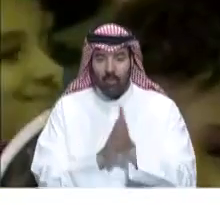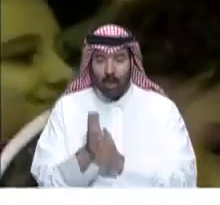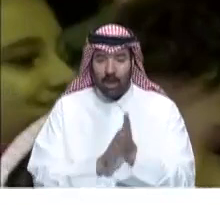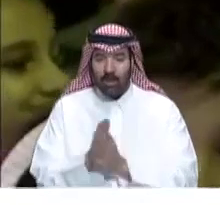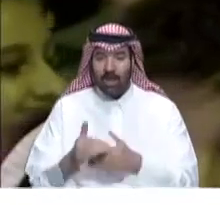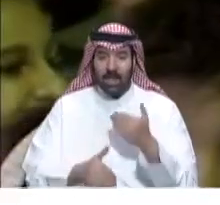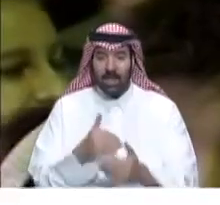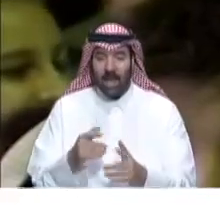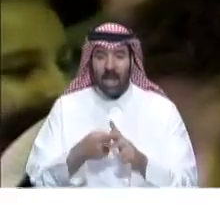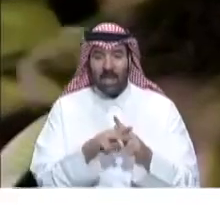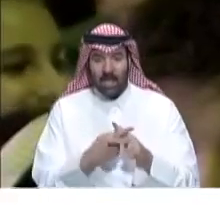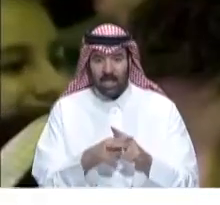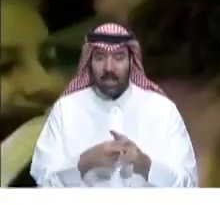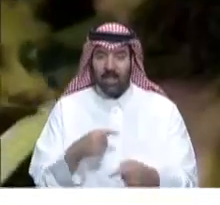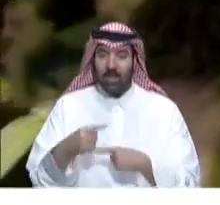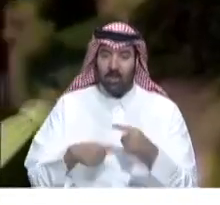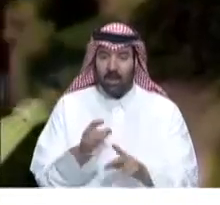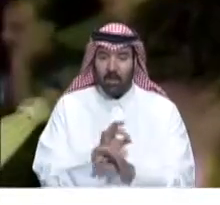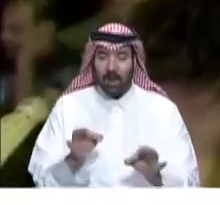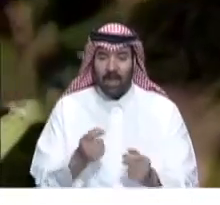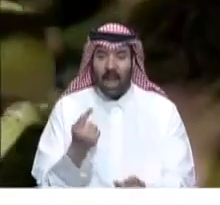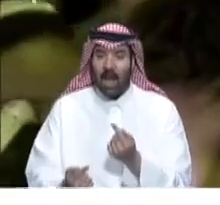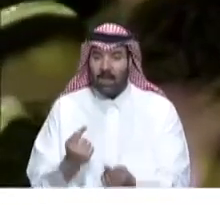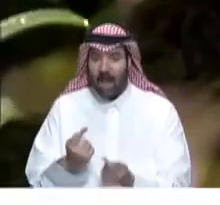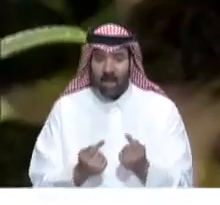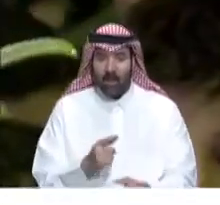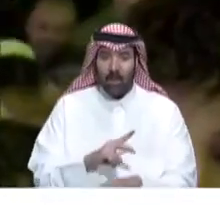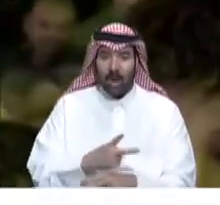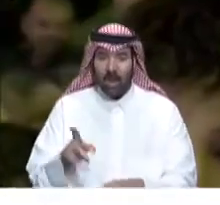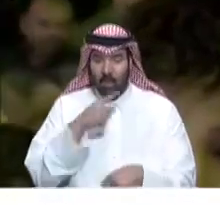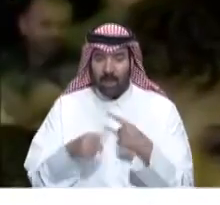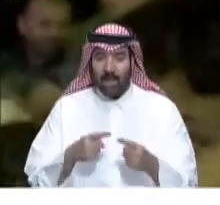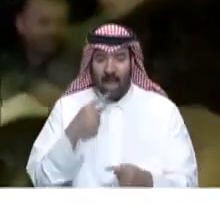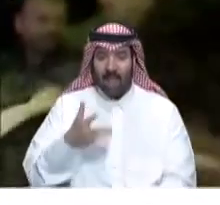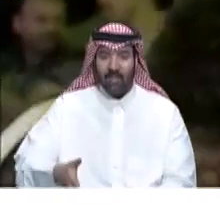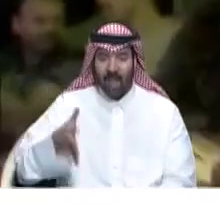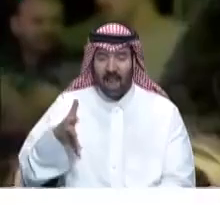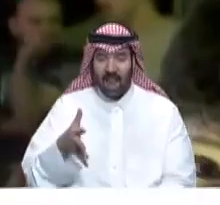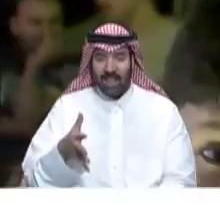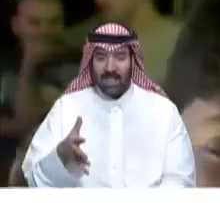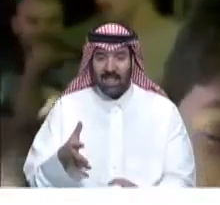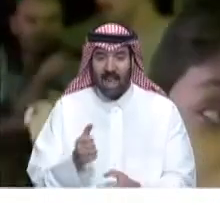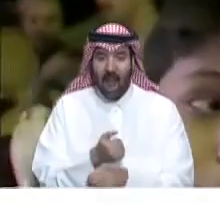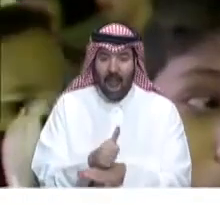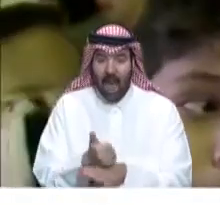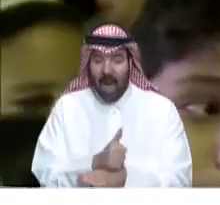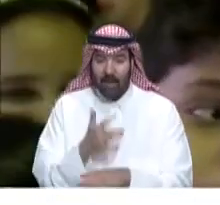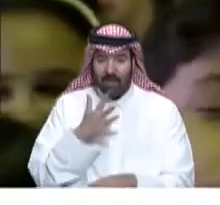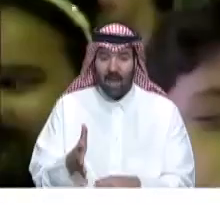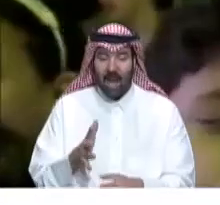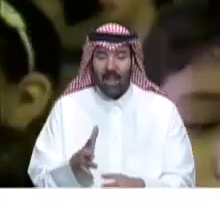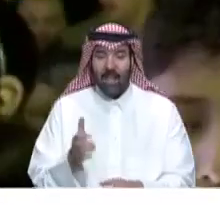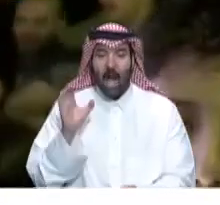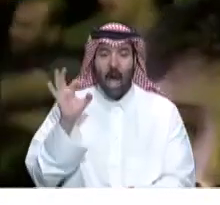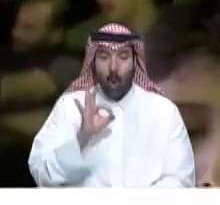مضاعف للصيانة. نصون جميع مرافق الحدائق، نصون ألعاب الأطفال، نصون دورات المياه جلكم